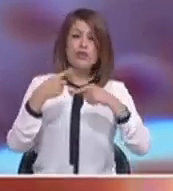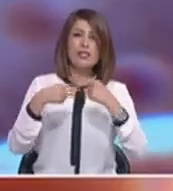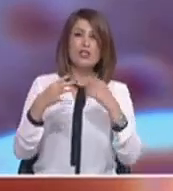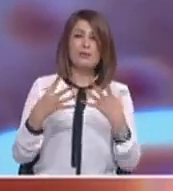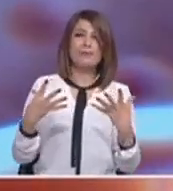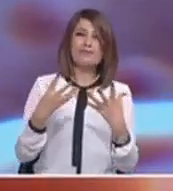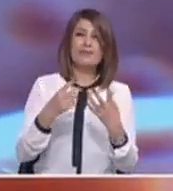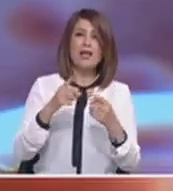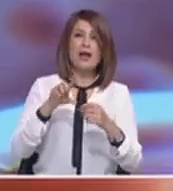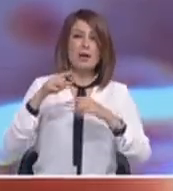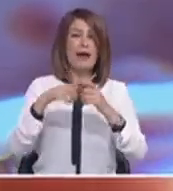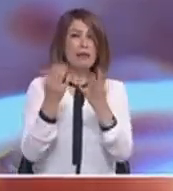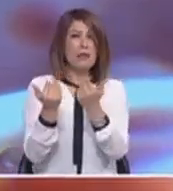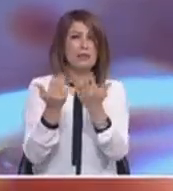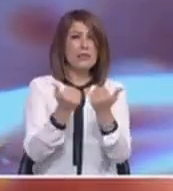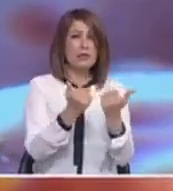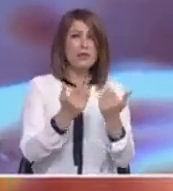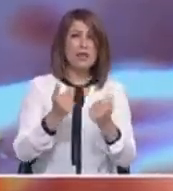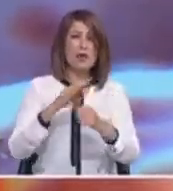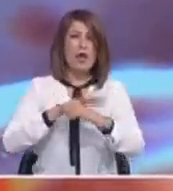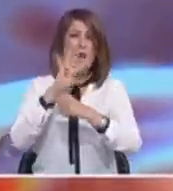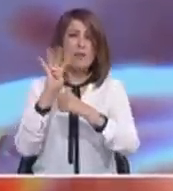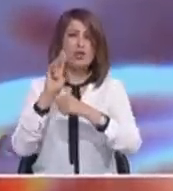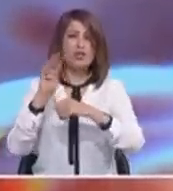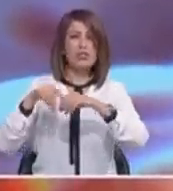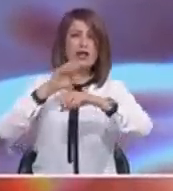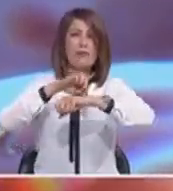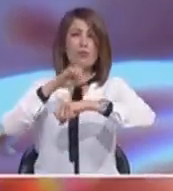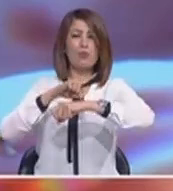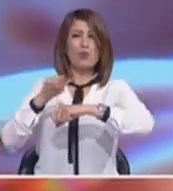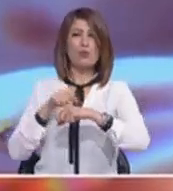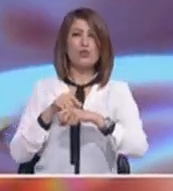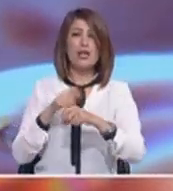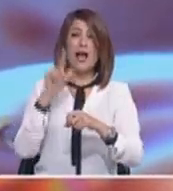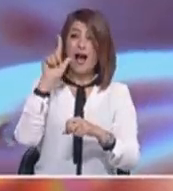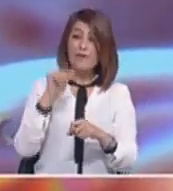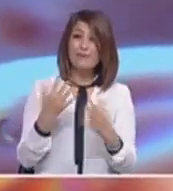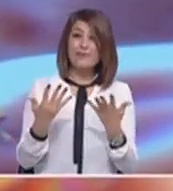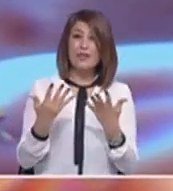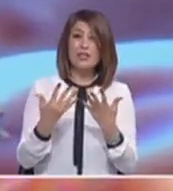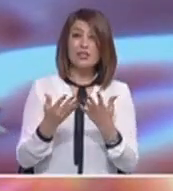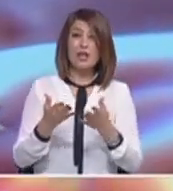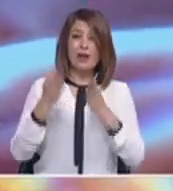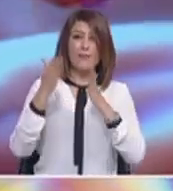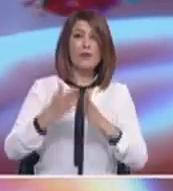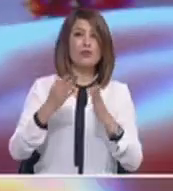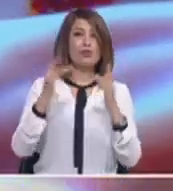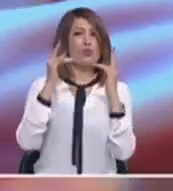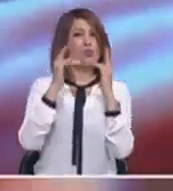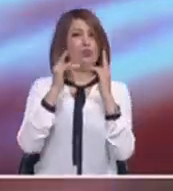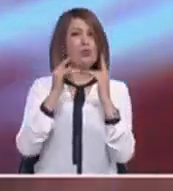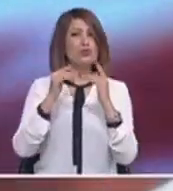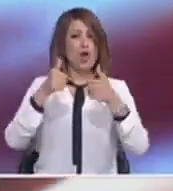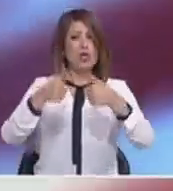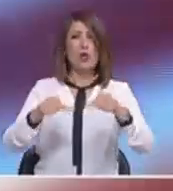اربعه وعشرين ساعه ونتيجه التحليل السلبيه والايجابيه واذا هي تستحق مشتركه المشكله اللي